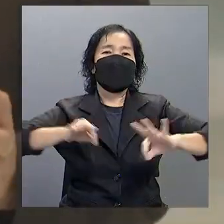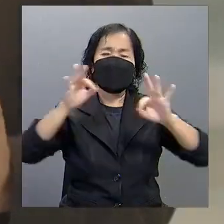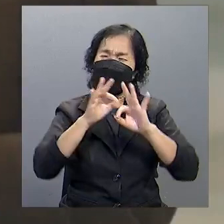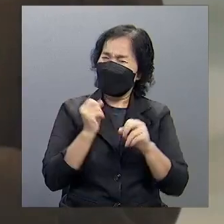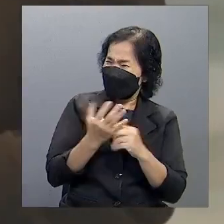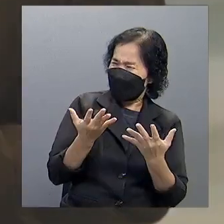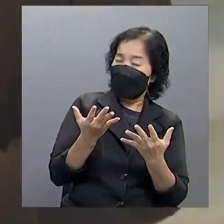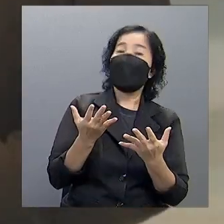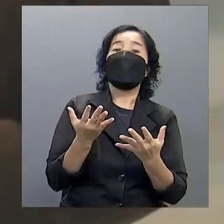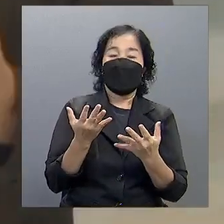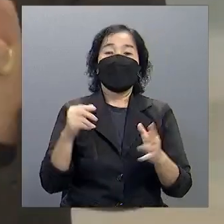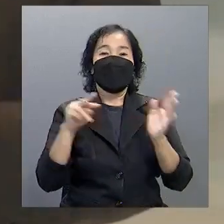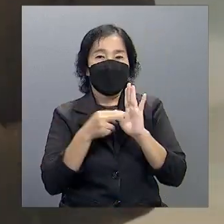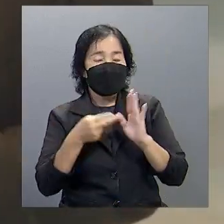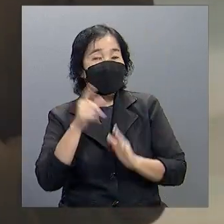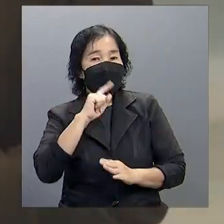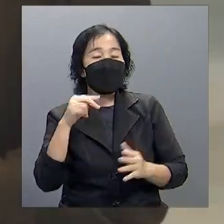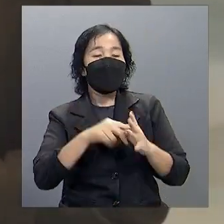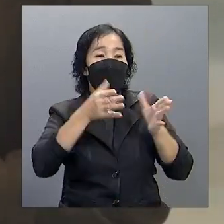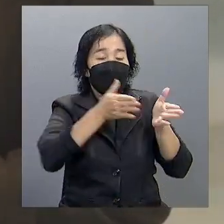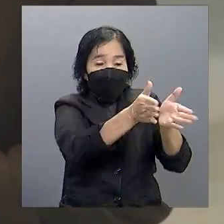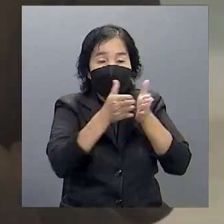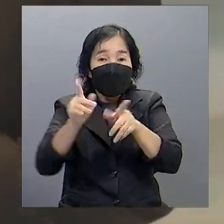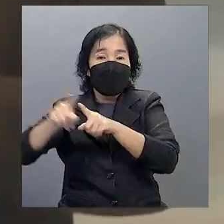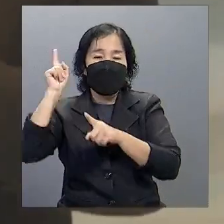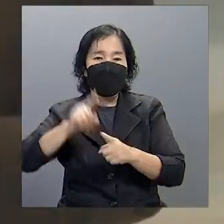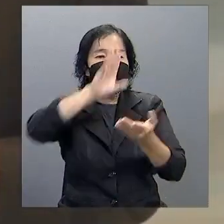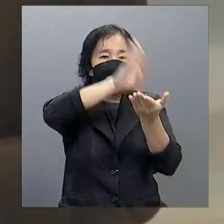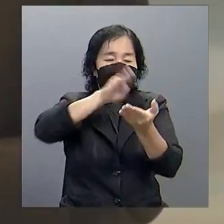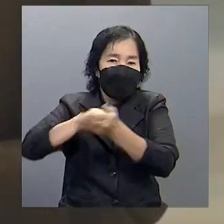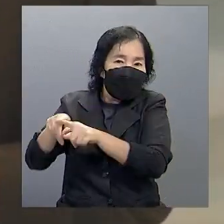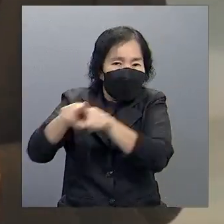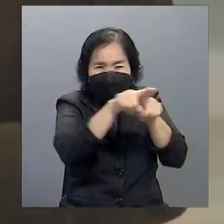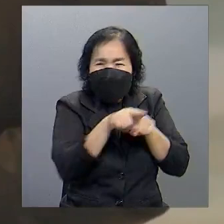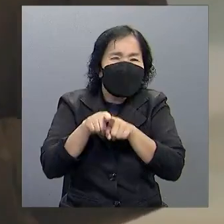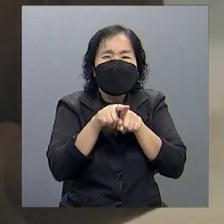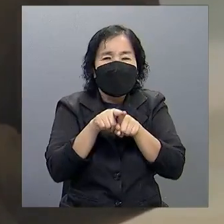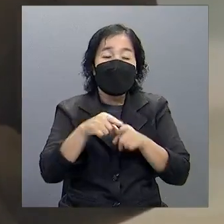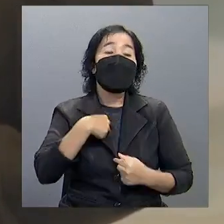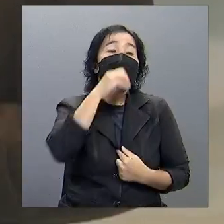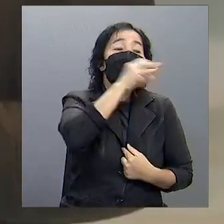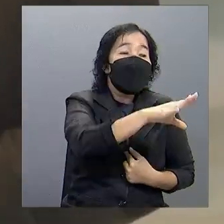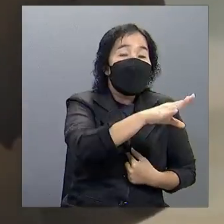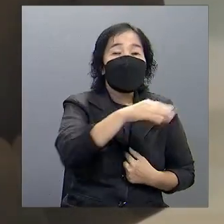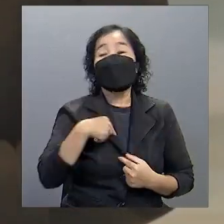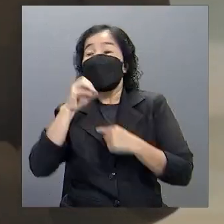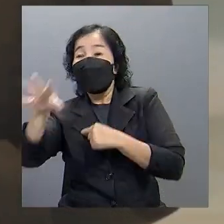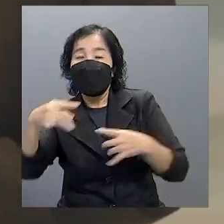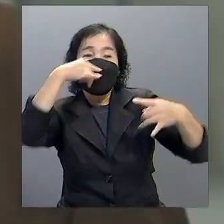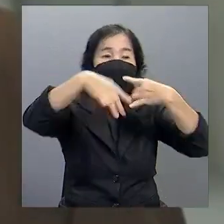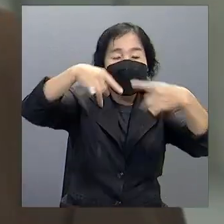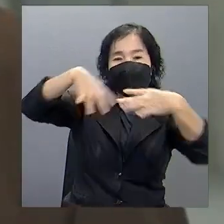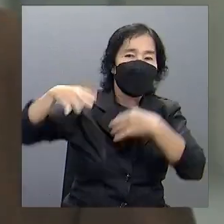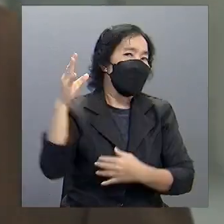ความแต่ละส่วนเนี่ยมันต้องเป็นข้อมูลเดียวกัน โอเค ออกจากแหล่งเดียวกันมีช่องทางที่เชื่อถือได